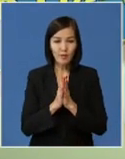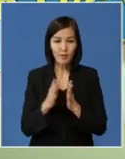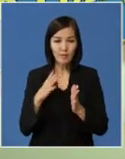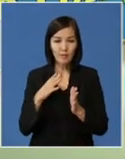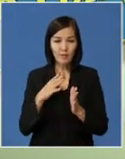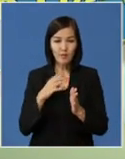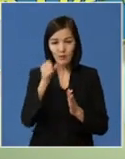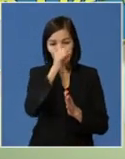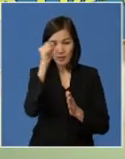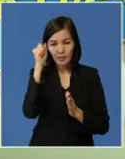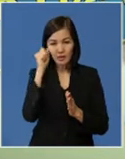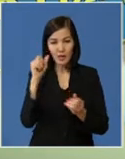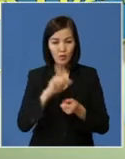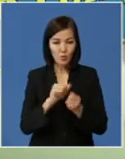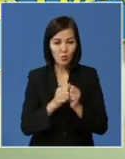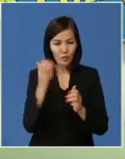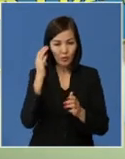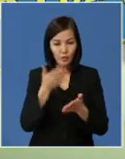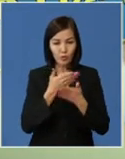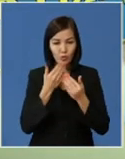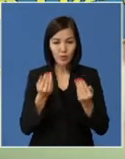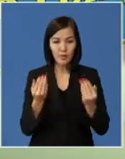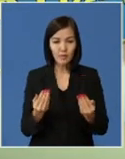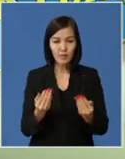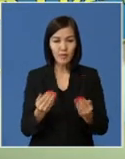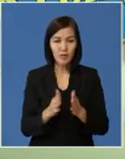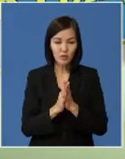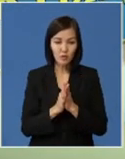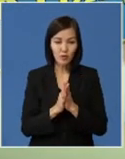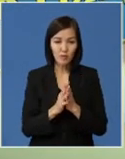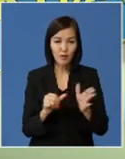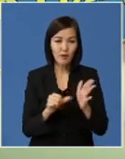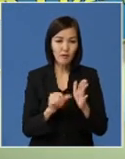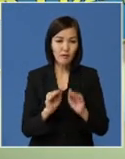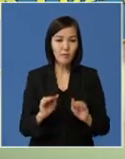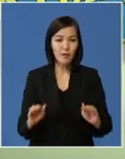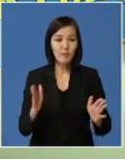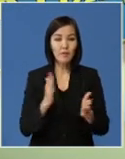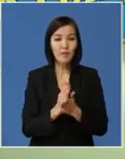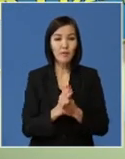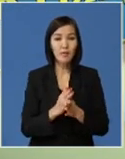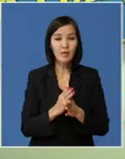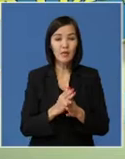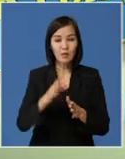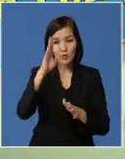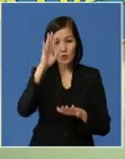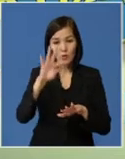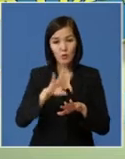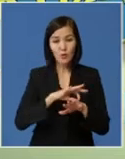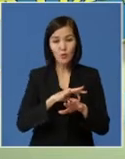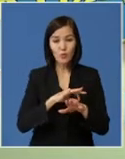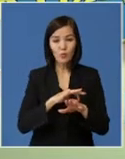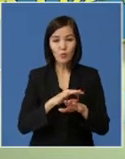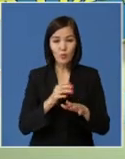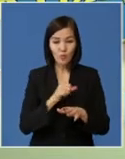қысымен де көмірсіз өттік. Енді биыл көмір мәселесі бойынша келгенмін. Негіз алты балам бар. Жолдасым жұмыс істемейді, өзім сыр